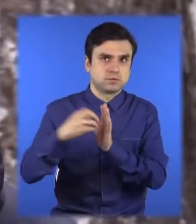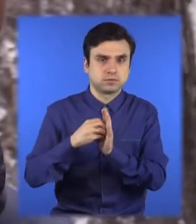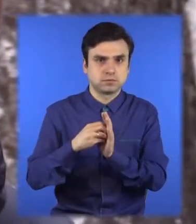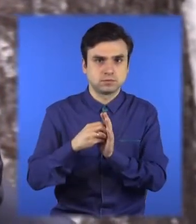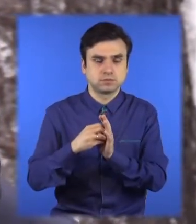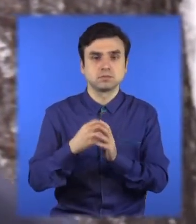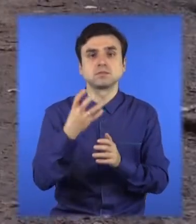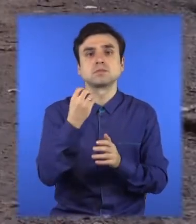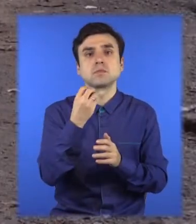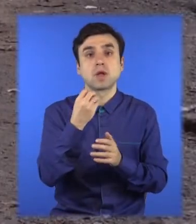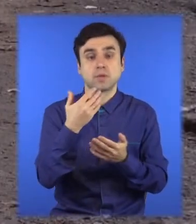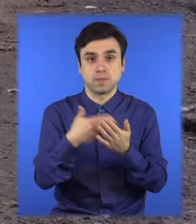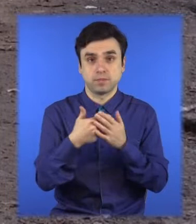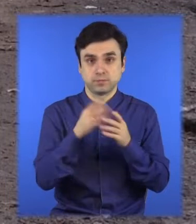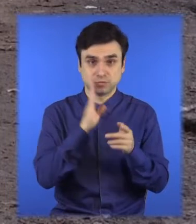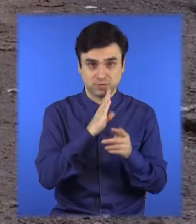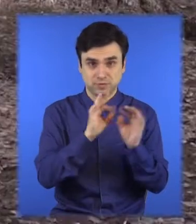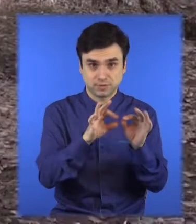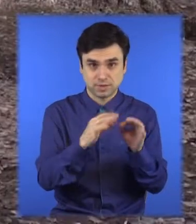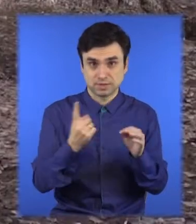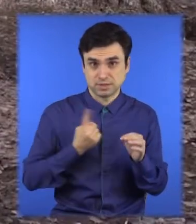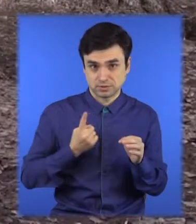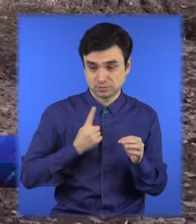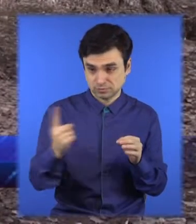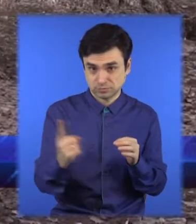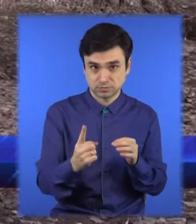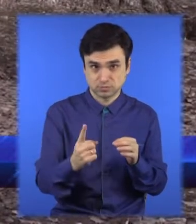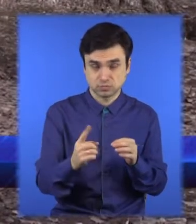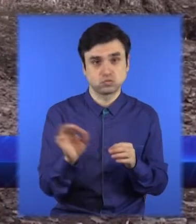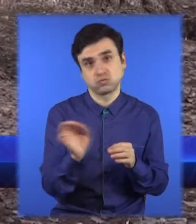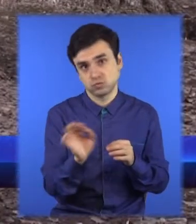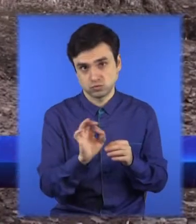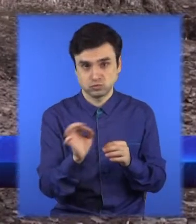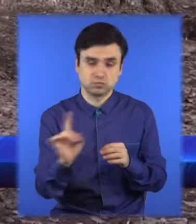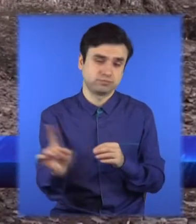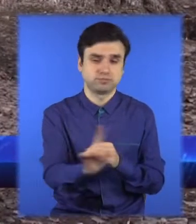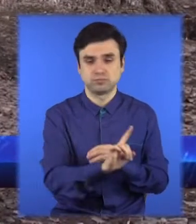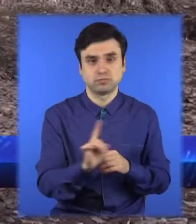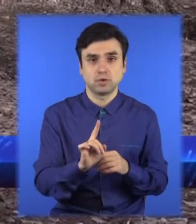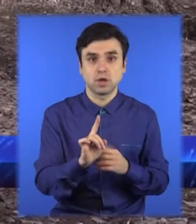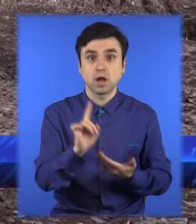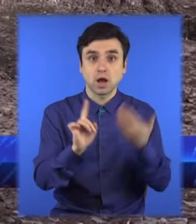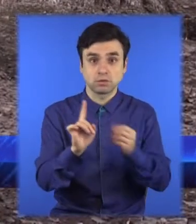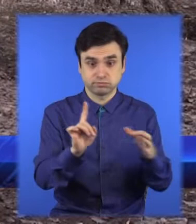запевняє, неконтрольовані вони тільки коли взирає. Як одна, ще нічого. Як тільки